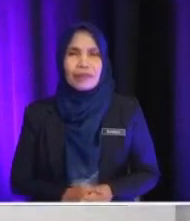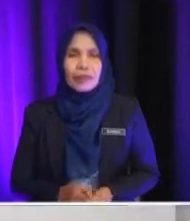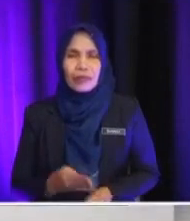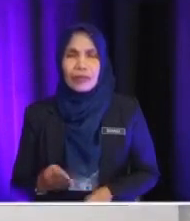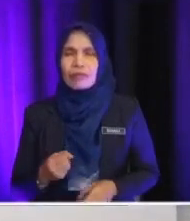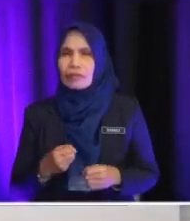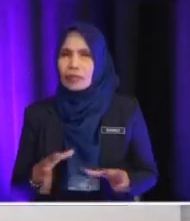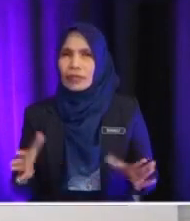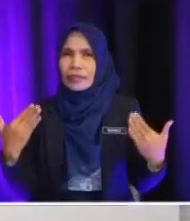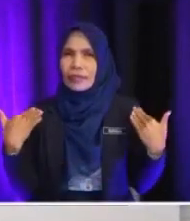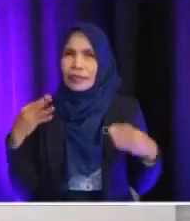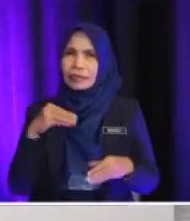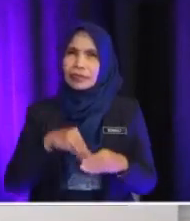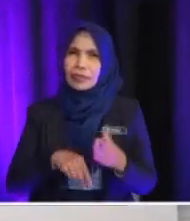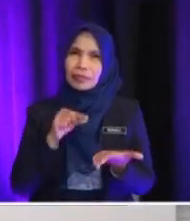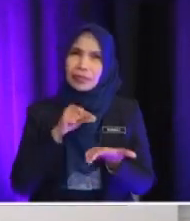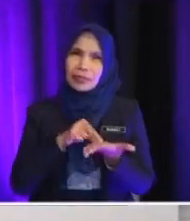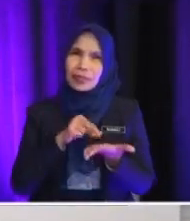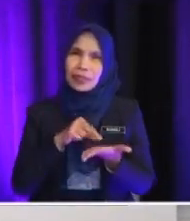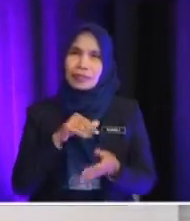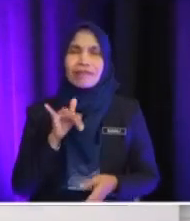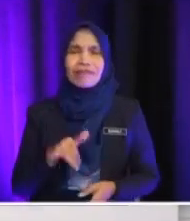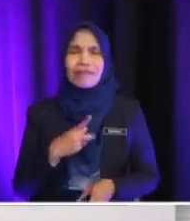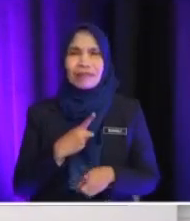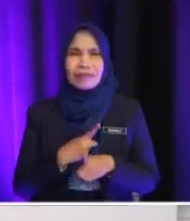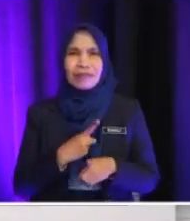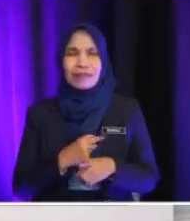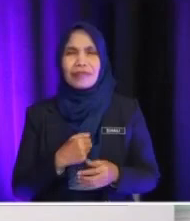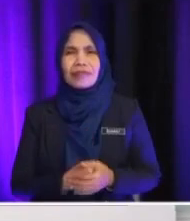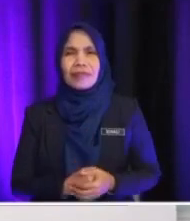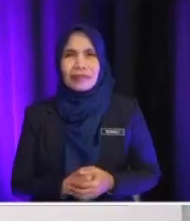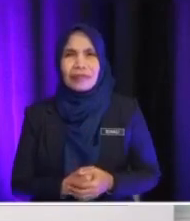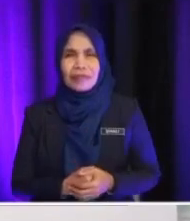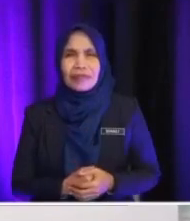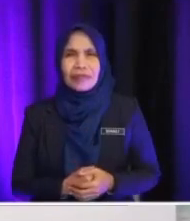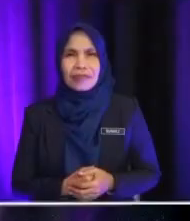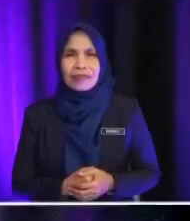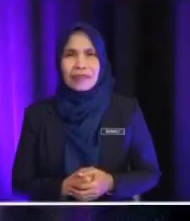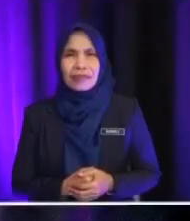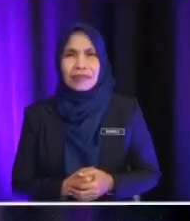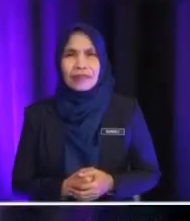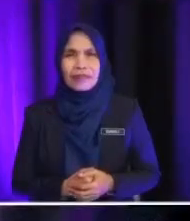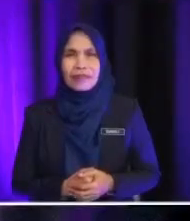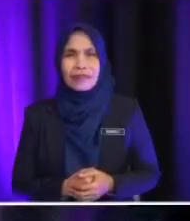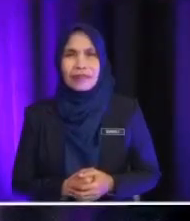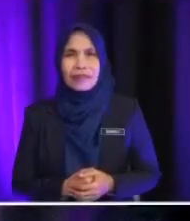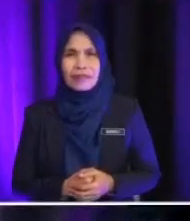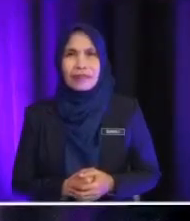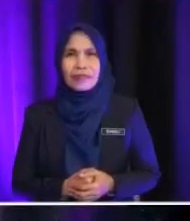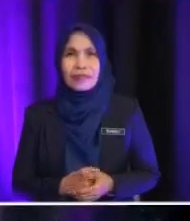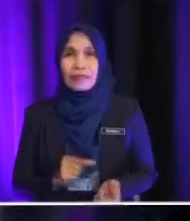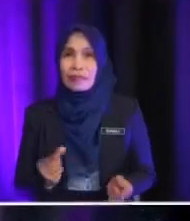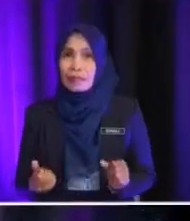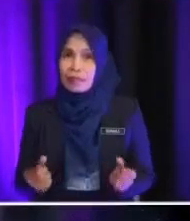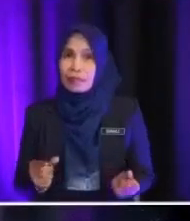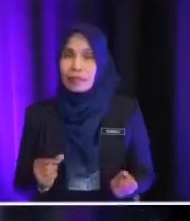ayam tu, cikgu. Ya, betul. Hmm. Ha, jadi kita kena bagi dia rata lah. Okey. Gaul dia bagi rata.